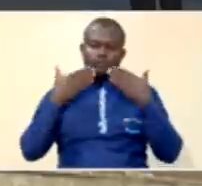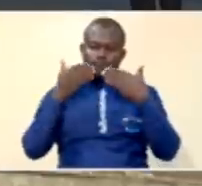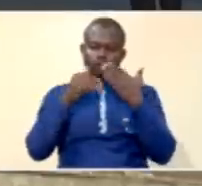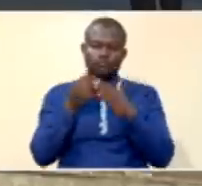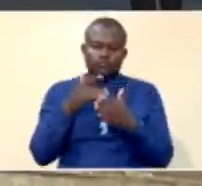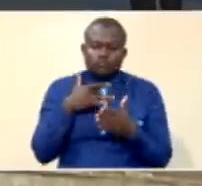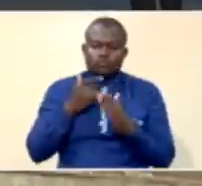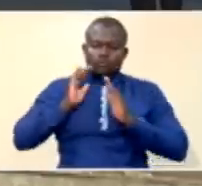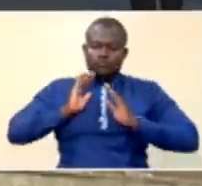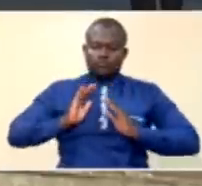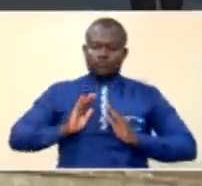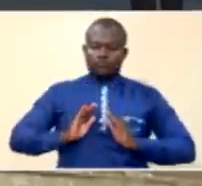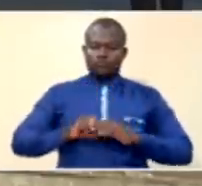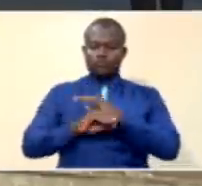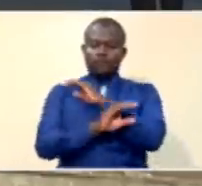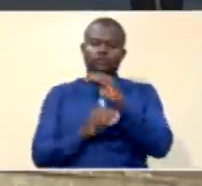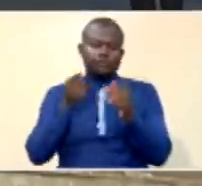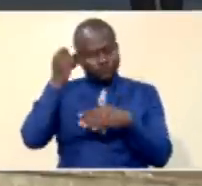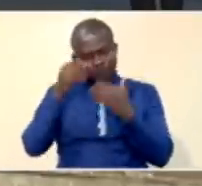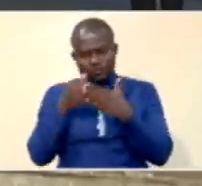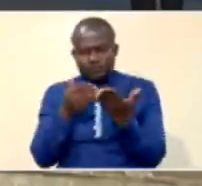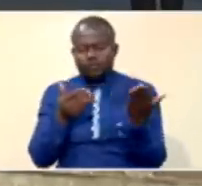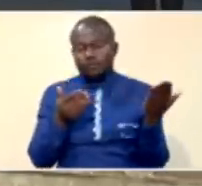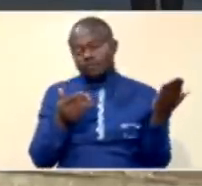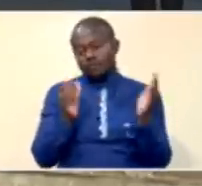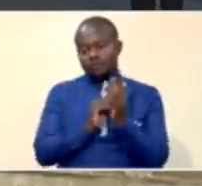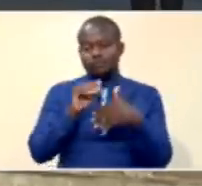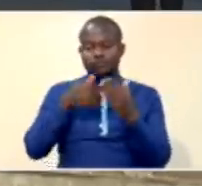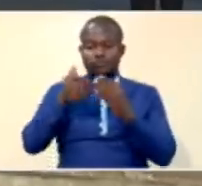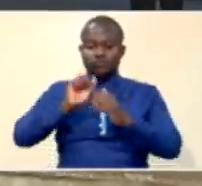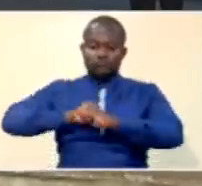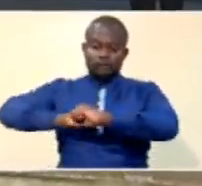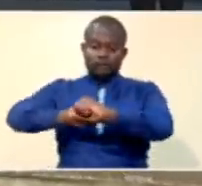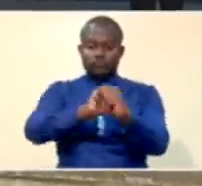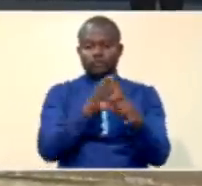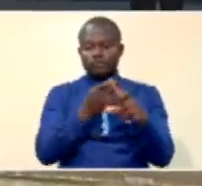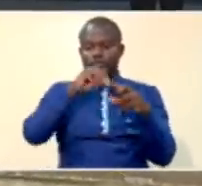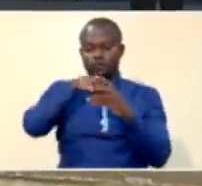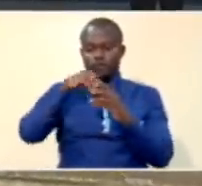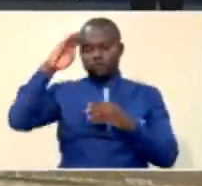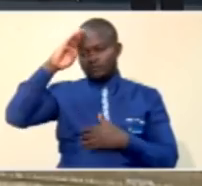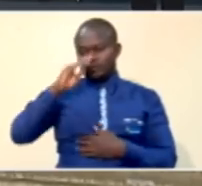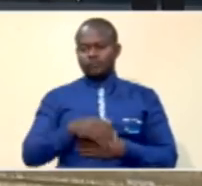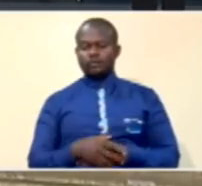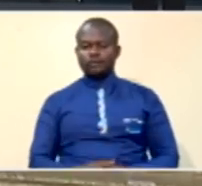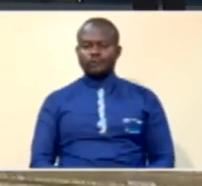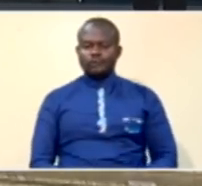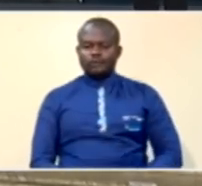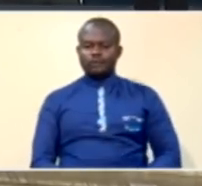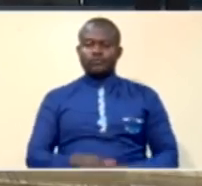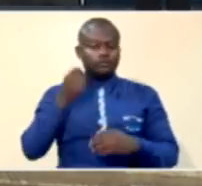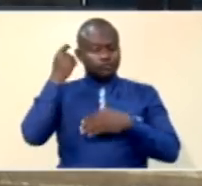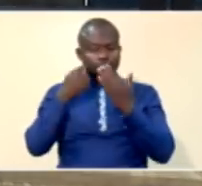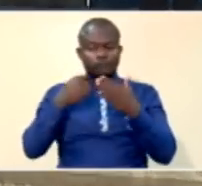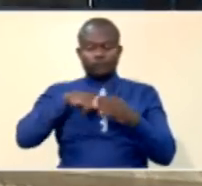yumva atekanye yari muri iki gihugu. Umurinzwe cyane kandi ubwo burinzi buturuka kuri polisi. Ubwo